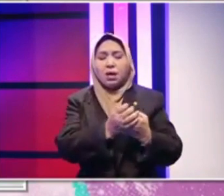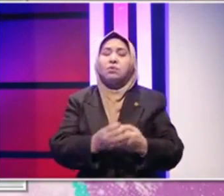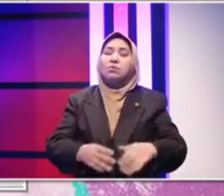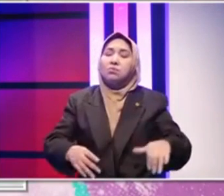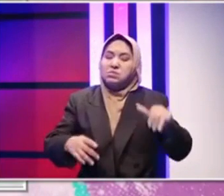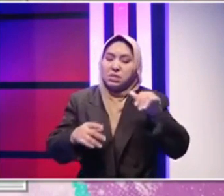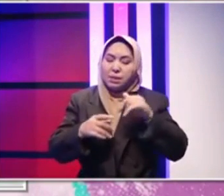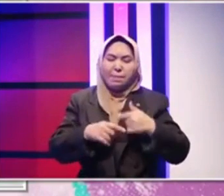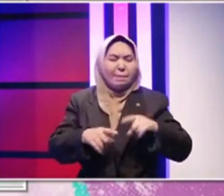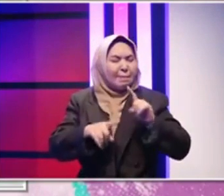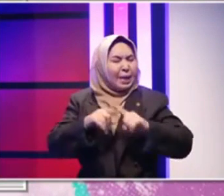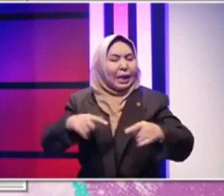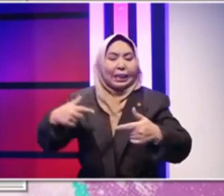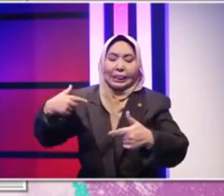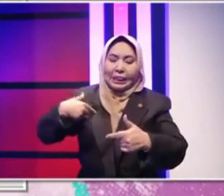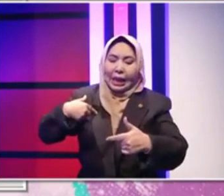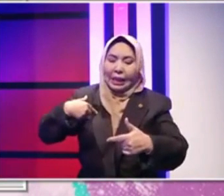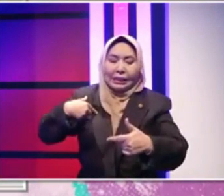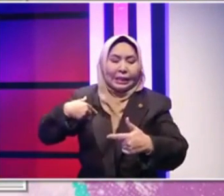ذلك